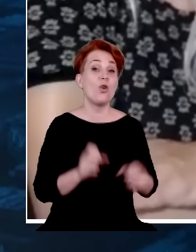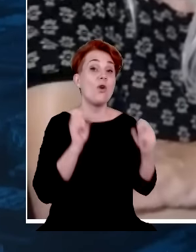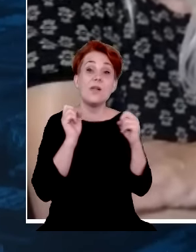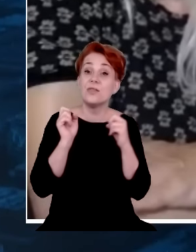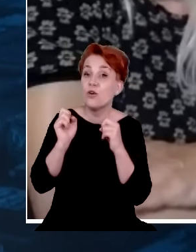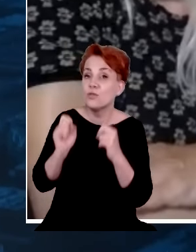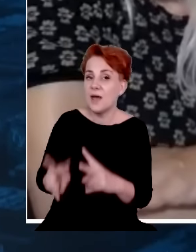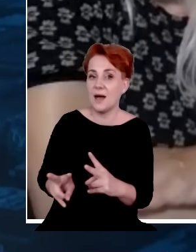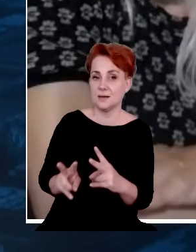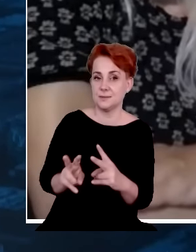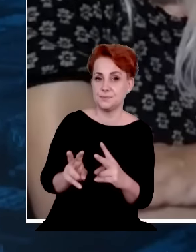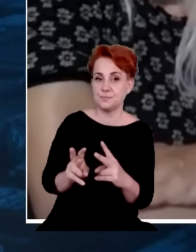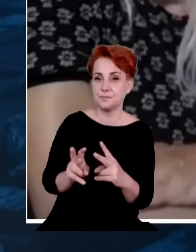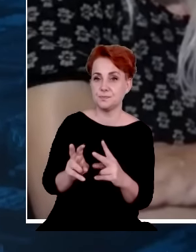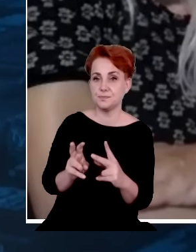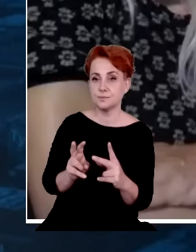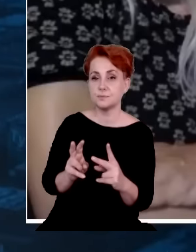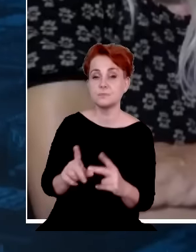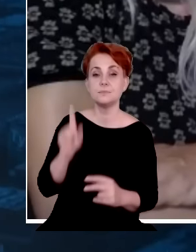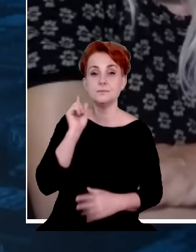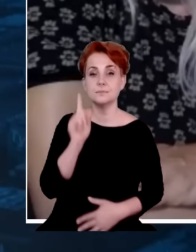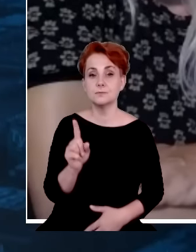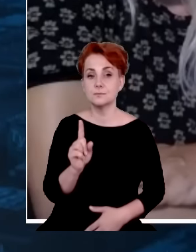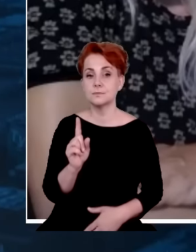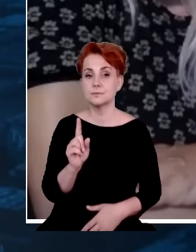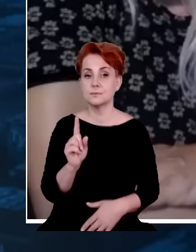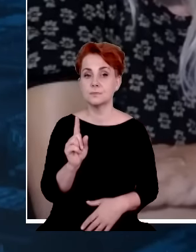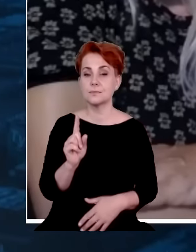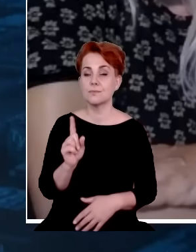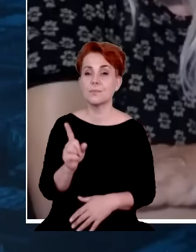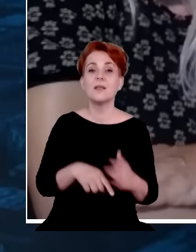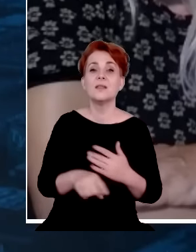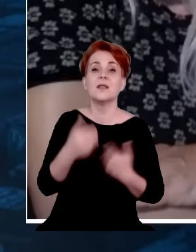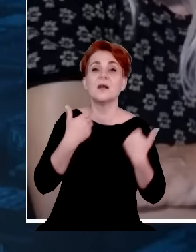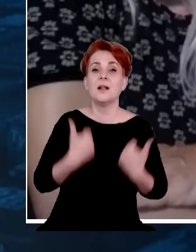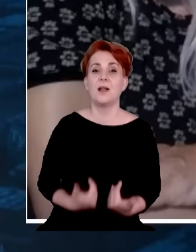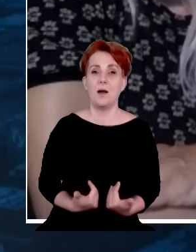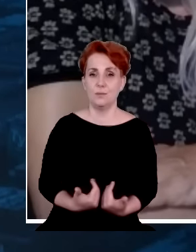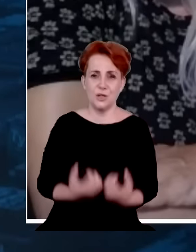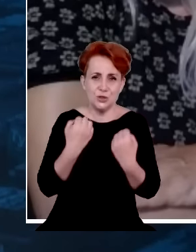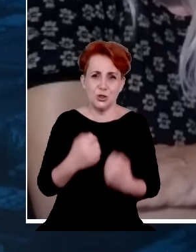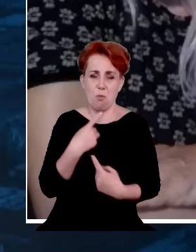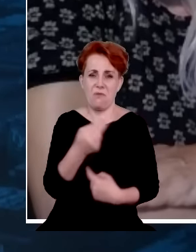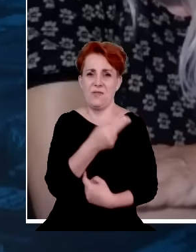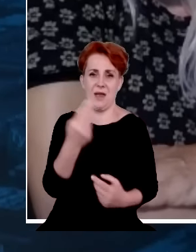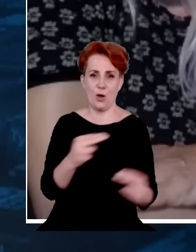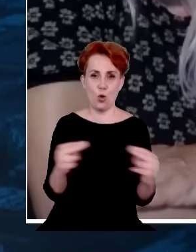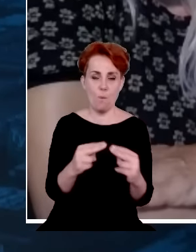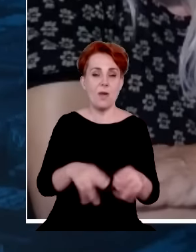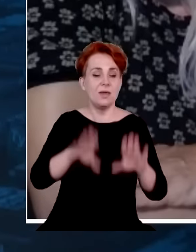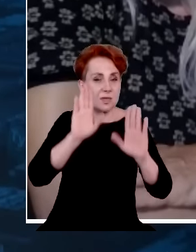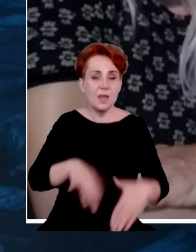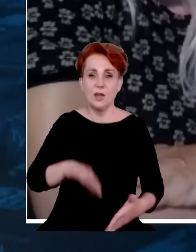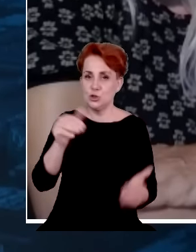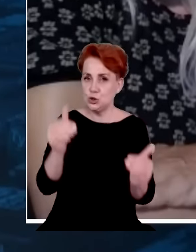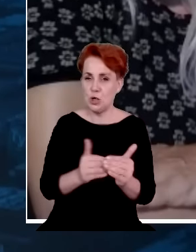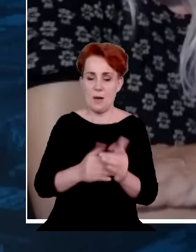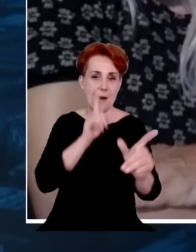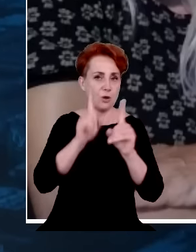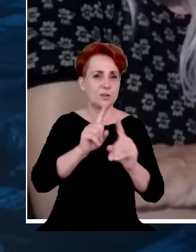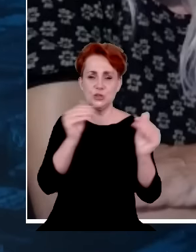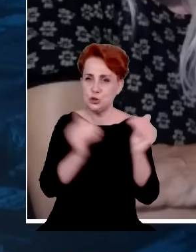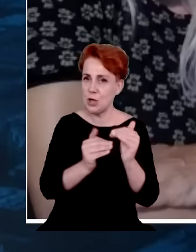tak natomiast natomiast dla mnie trudno tutaj mówić o kompromisie na pewno trzeba rozmawiać na pewno Trzeba dyskutować ale